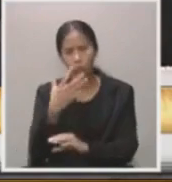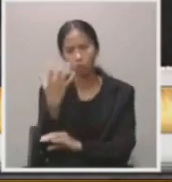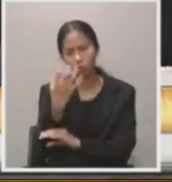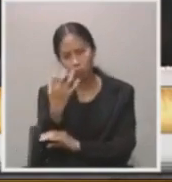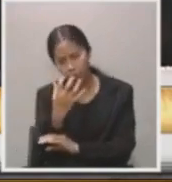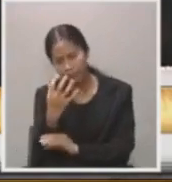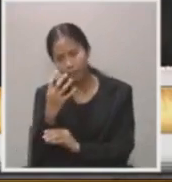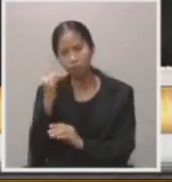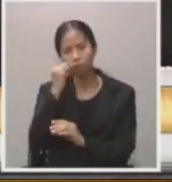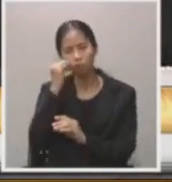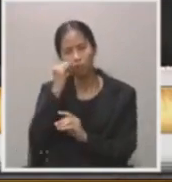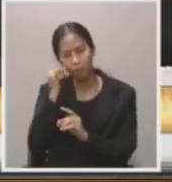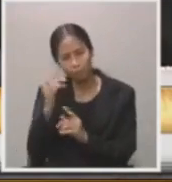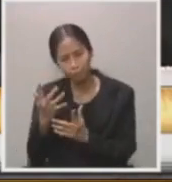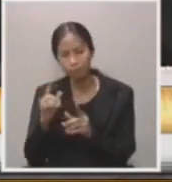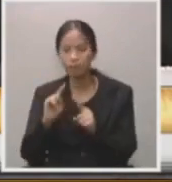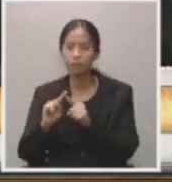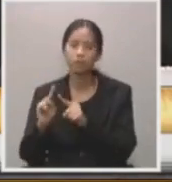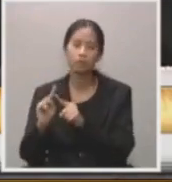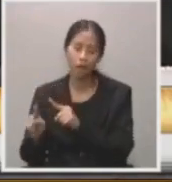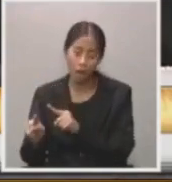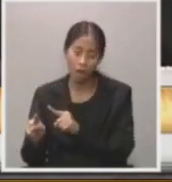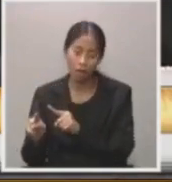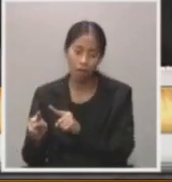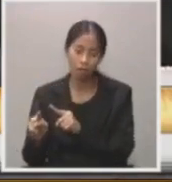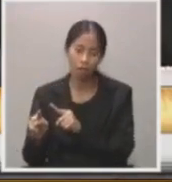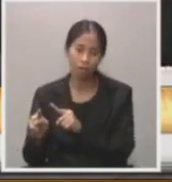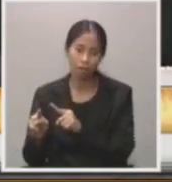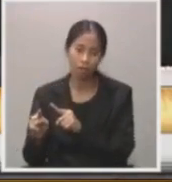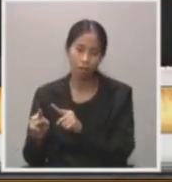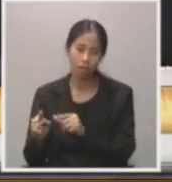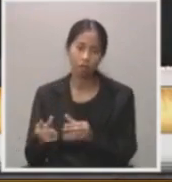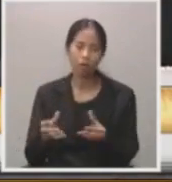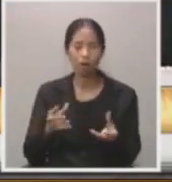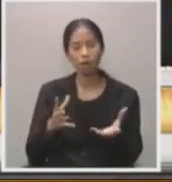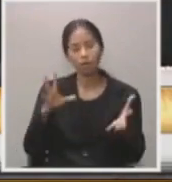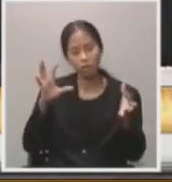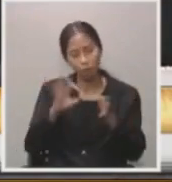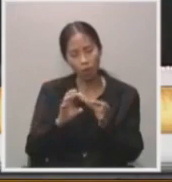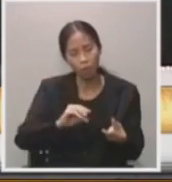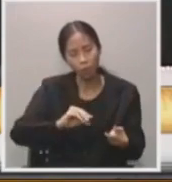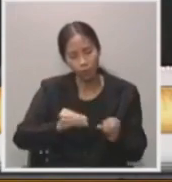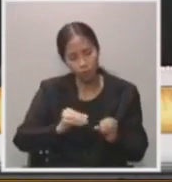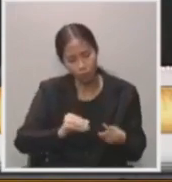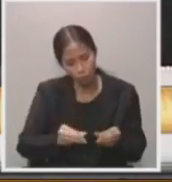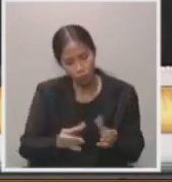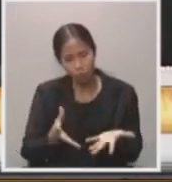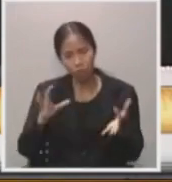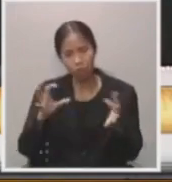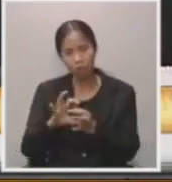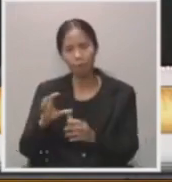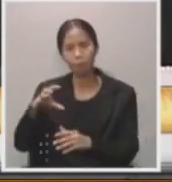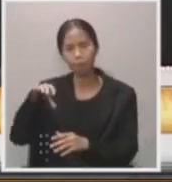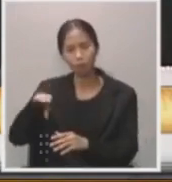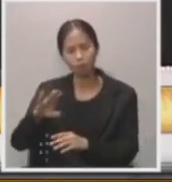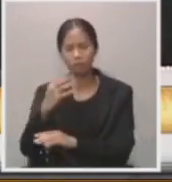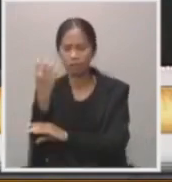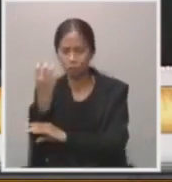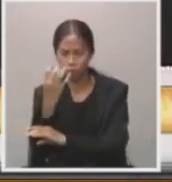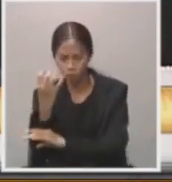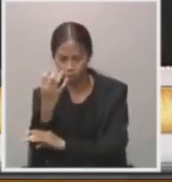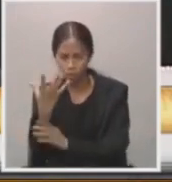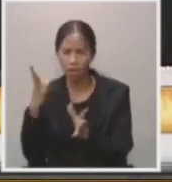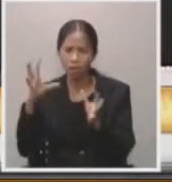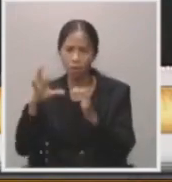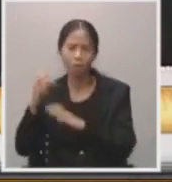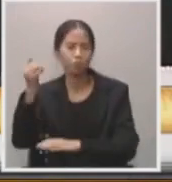กับการกระจายเสียงวิทยุที่เกี่ยวข้องกับการประกอบกิจการโทรทัศน์และโทร